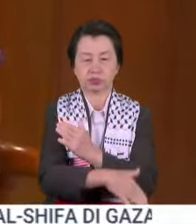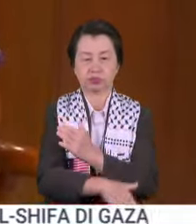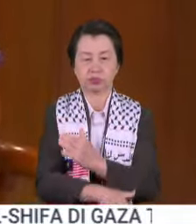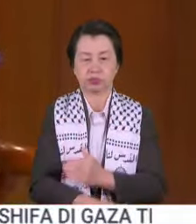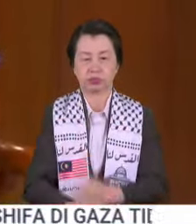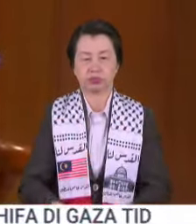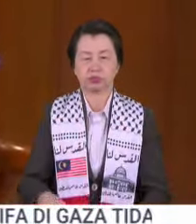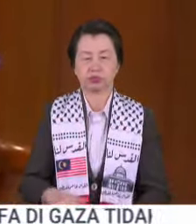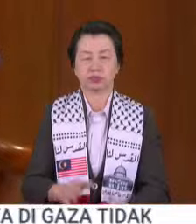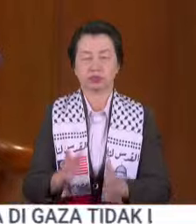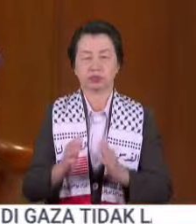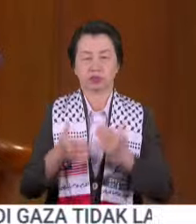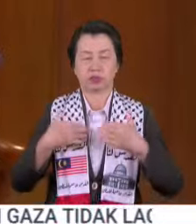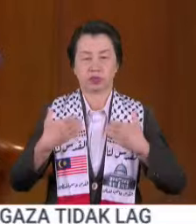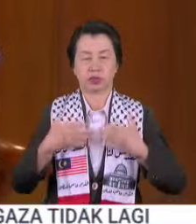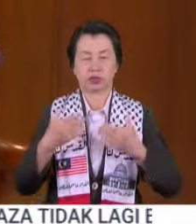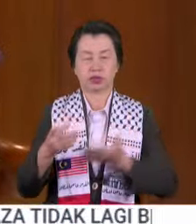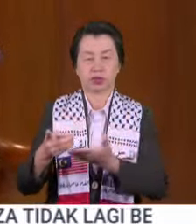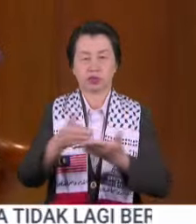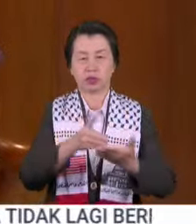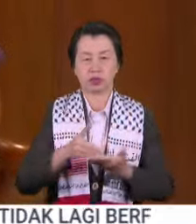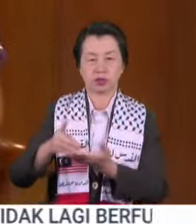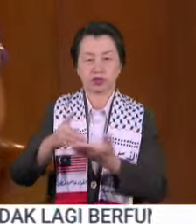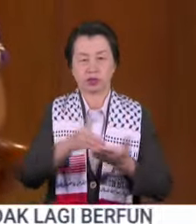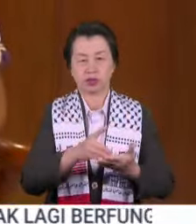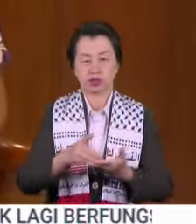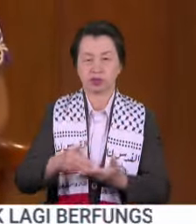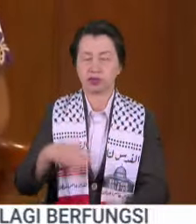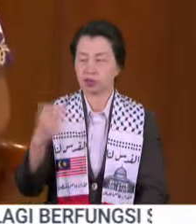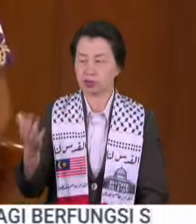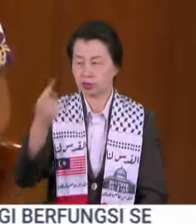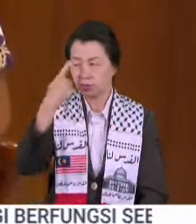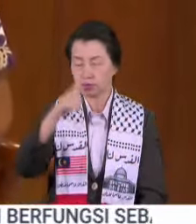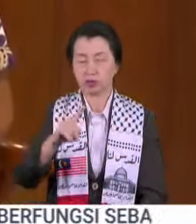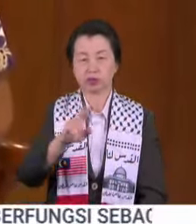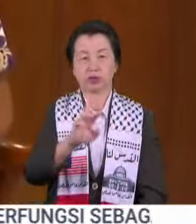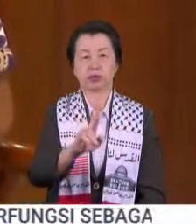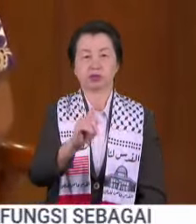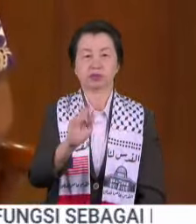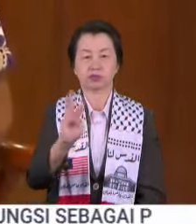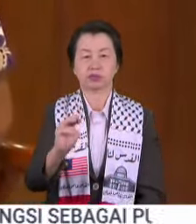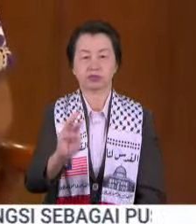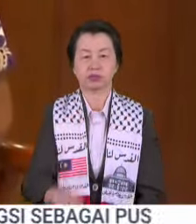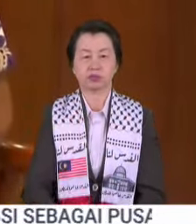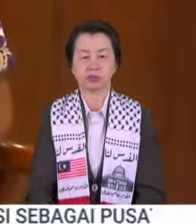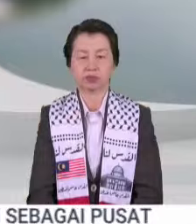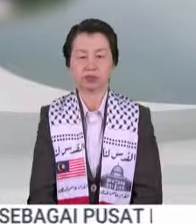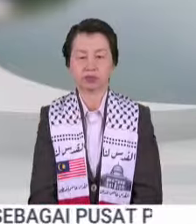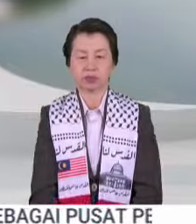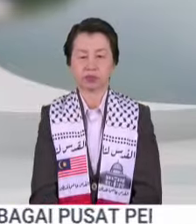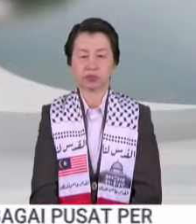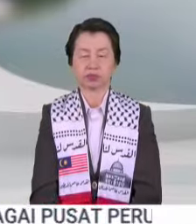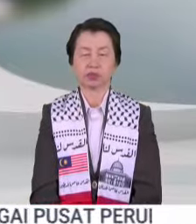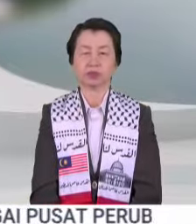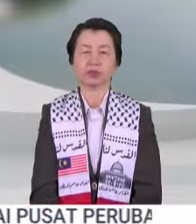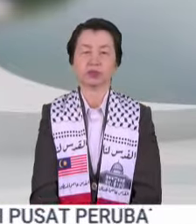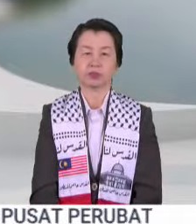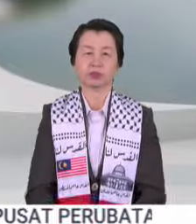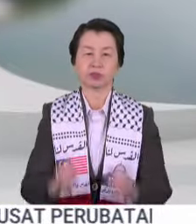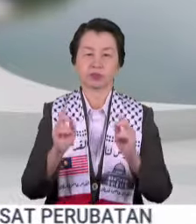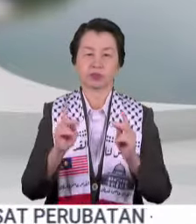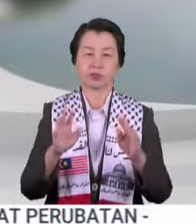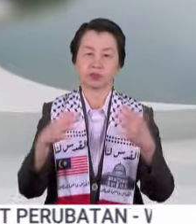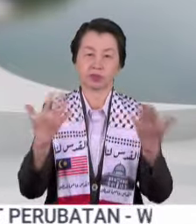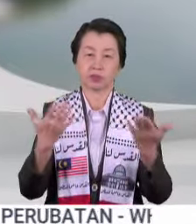Nal di val vanikri untuk berita RTM baik